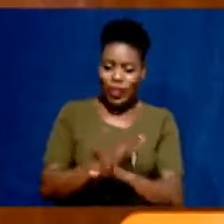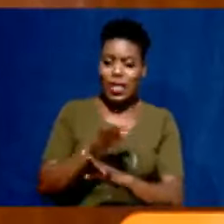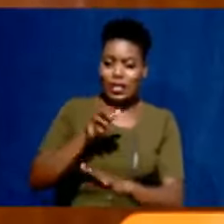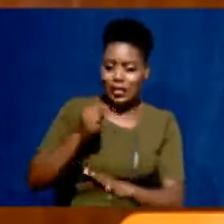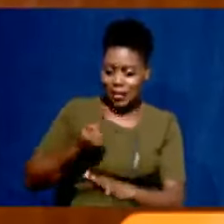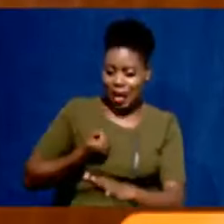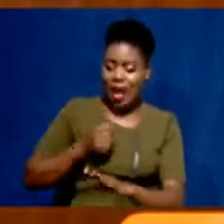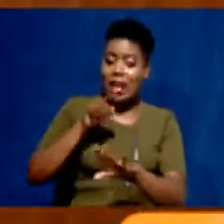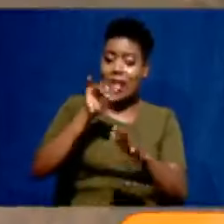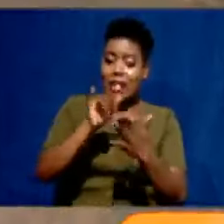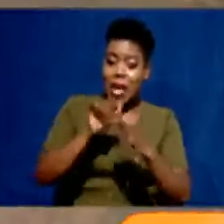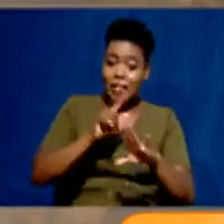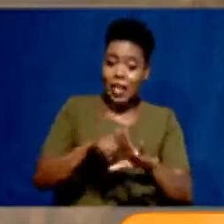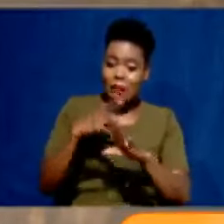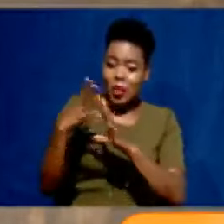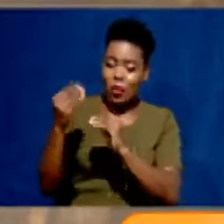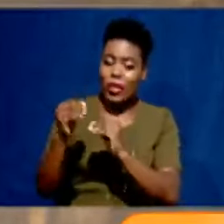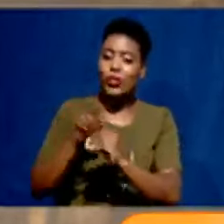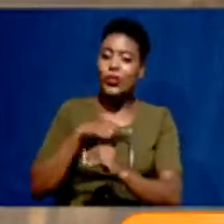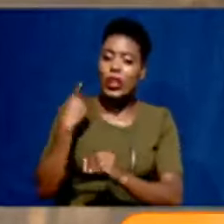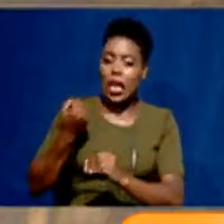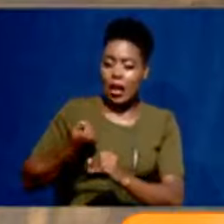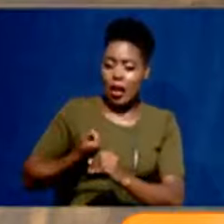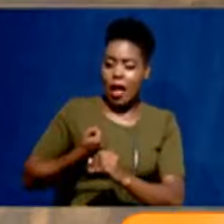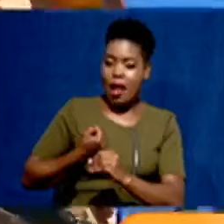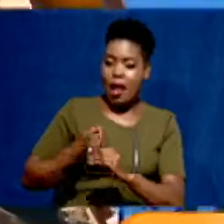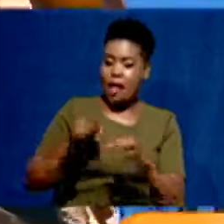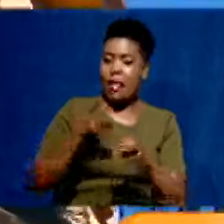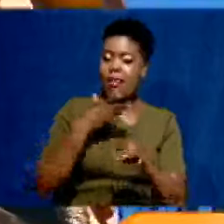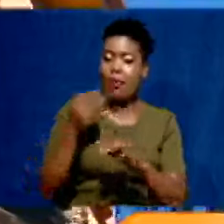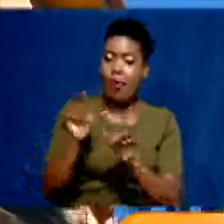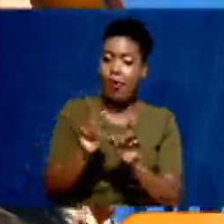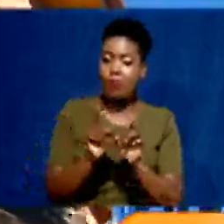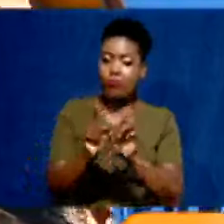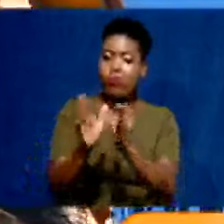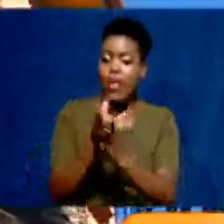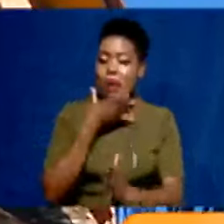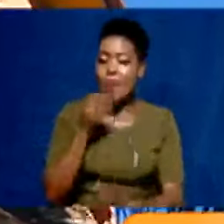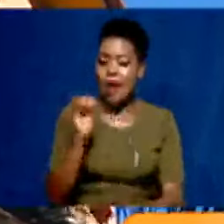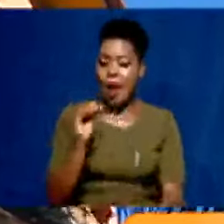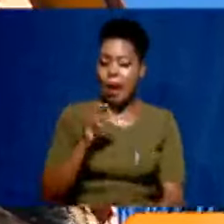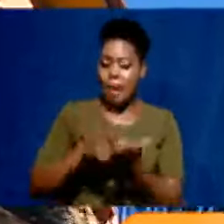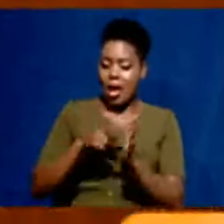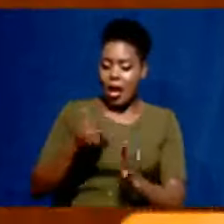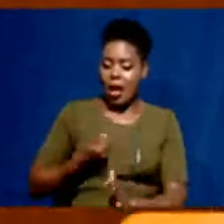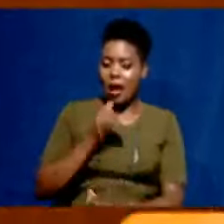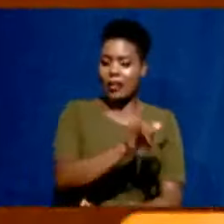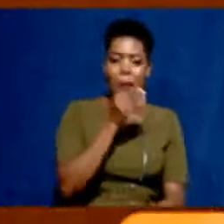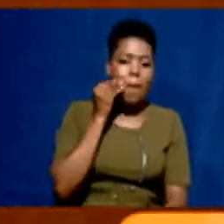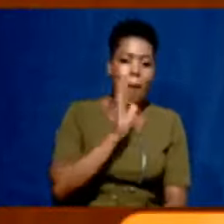mauaji katika jumba la Lamuria Garden, mtaa wa Kilimani, na kwa hivyo hakuna